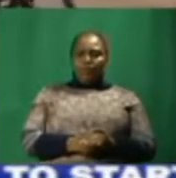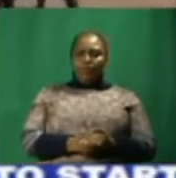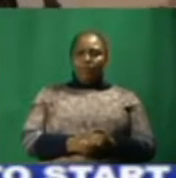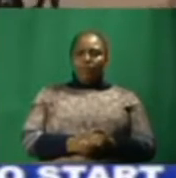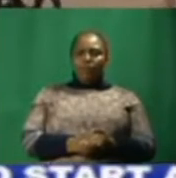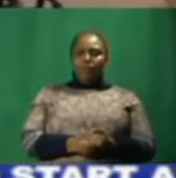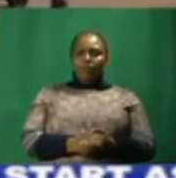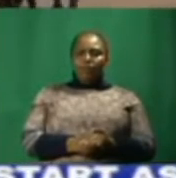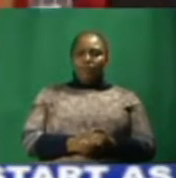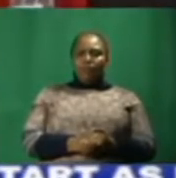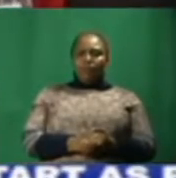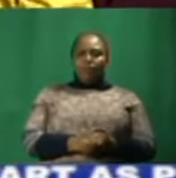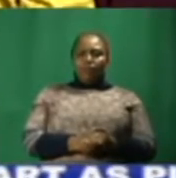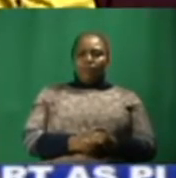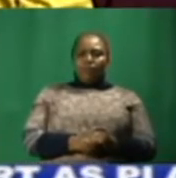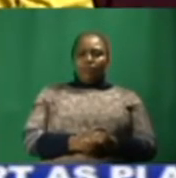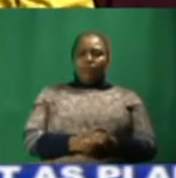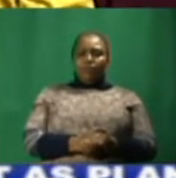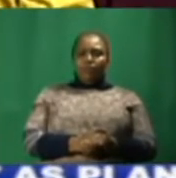namuzi mkhonta kamanzini.